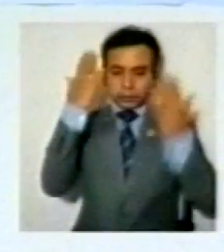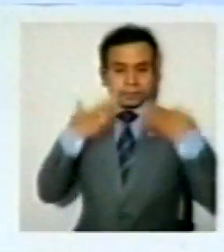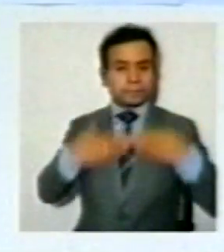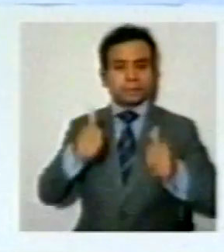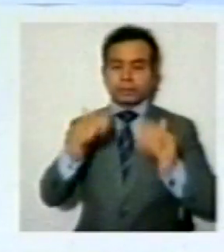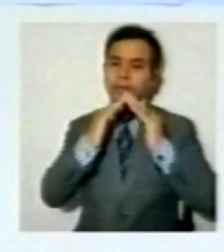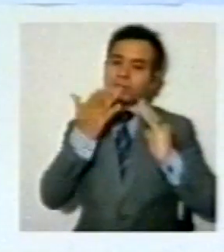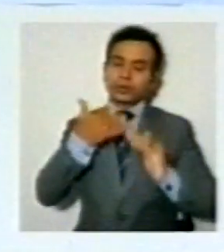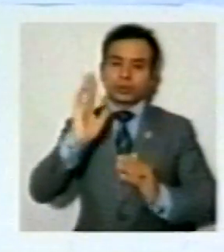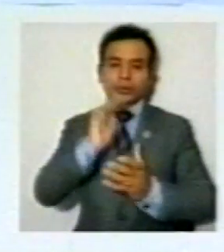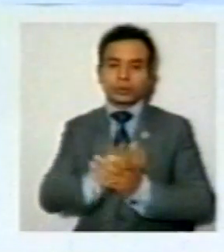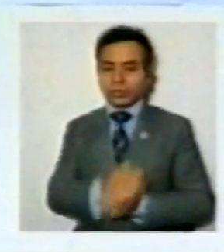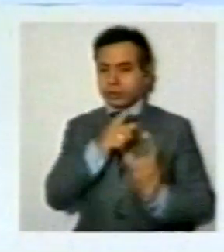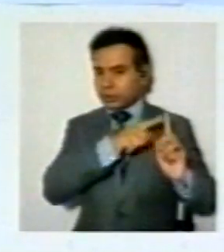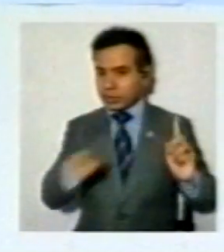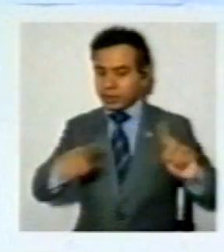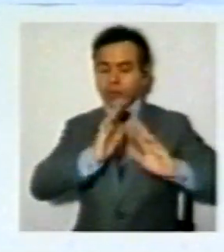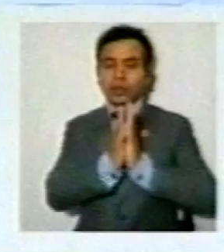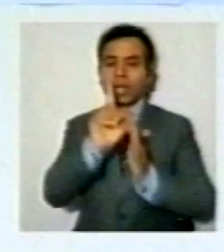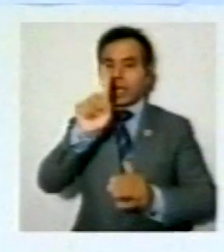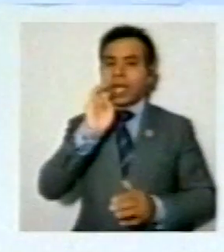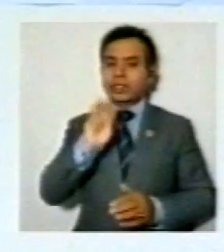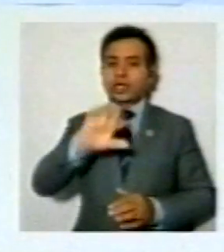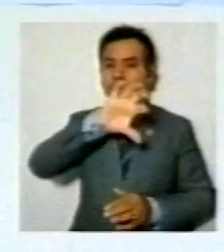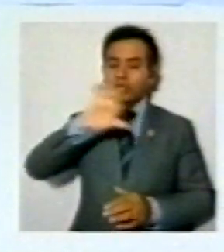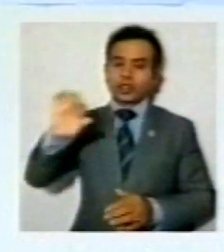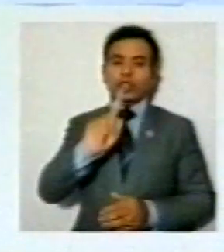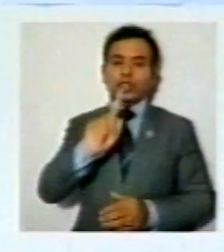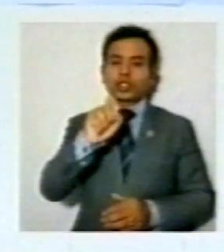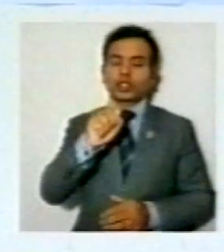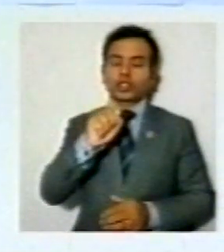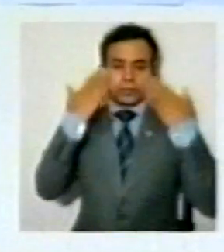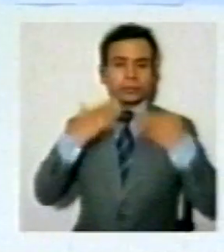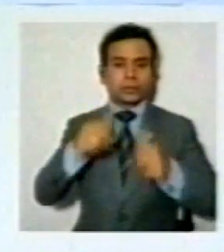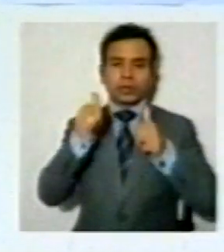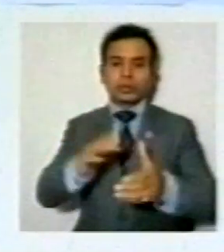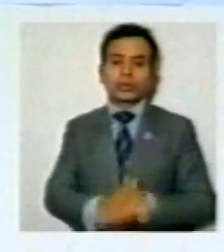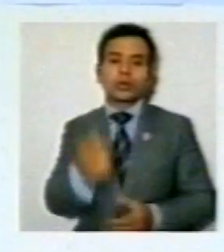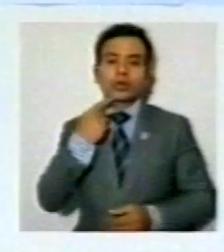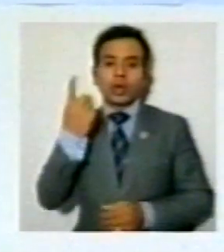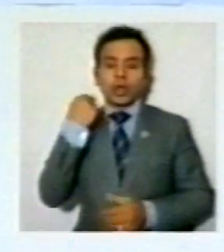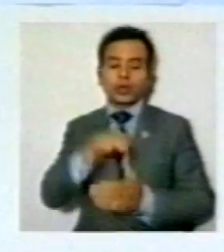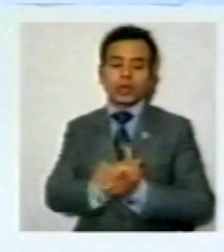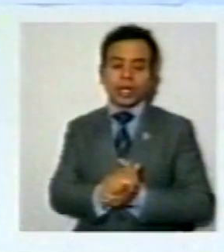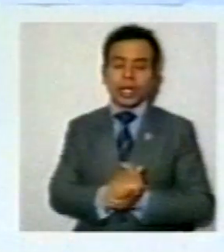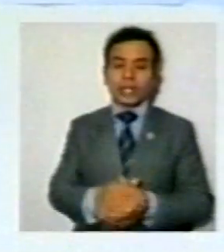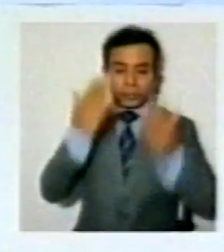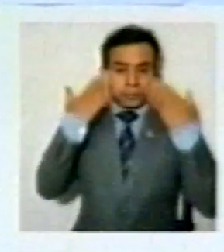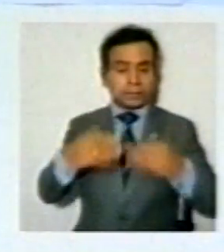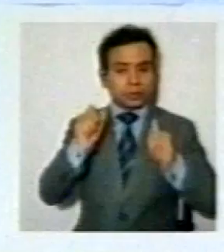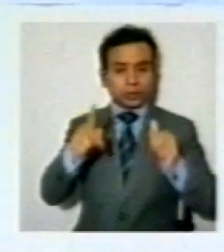আমাদের 24 ঘন্টায় সুস্থ হয়েছে 130 জন এবং এ পর্যন্ত 1,910